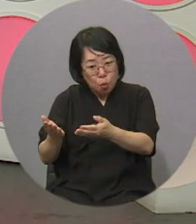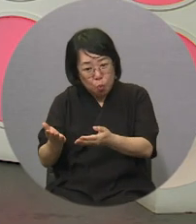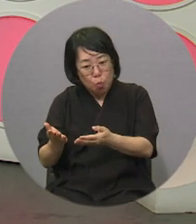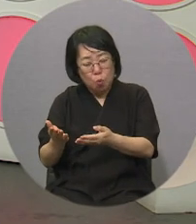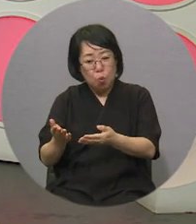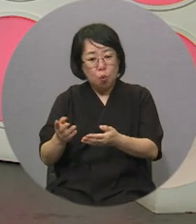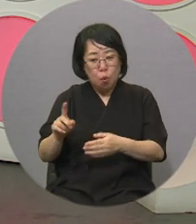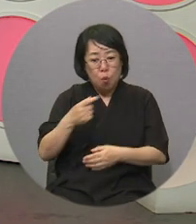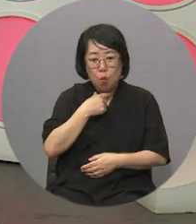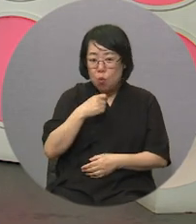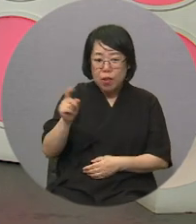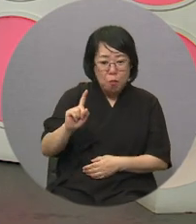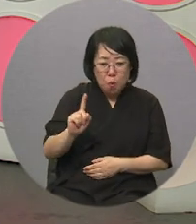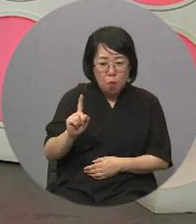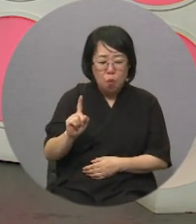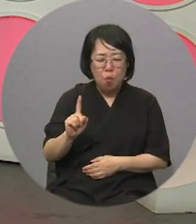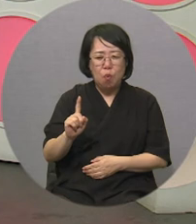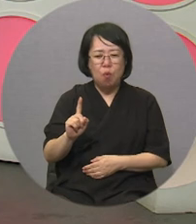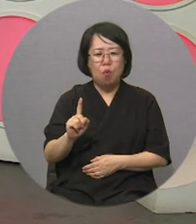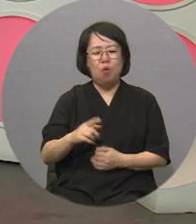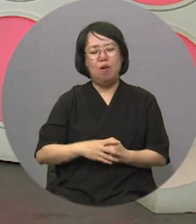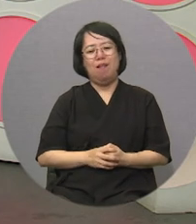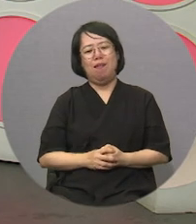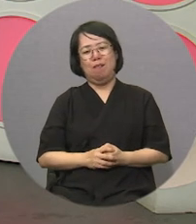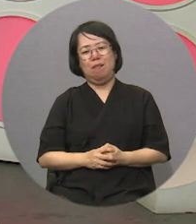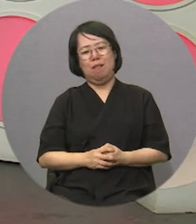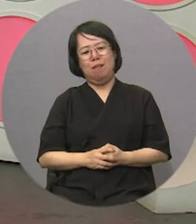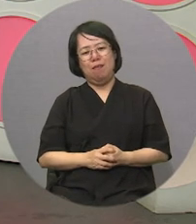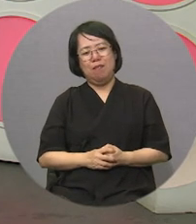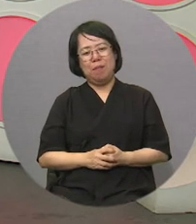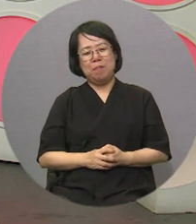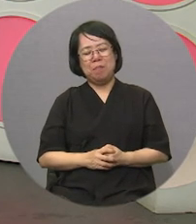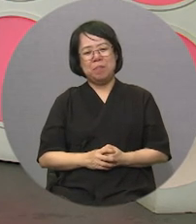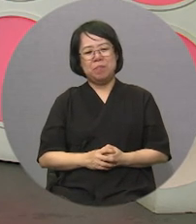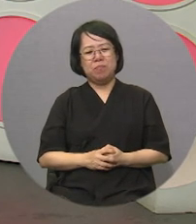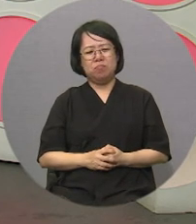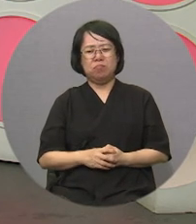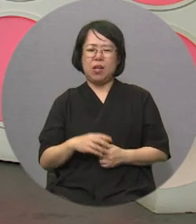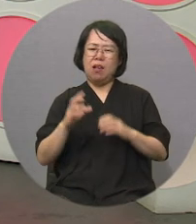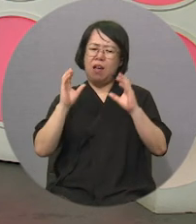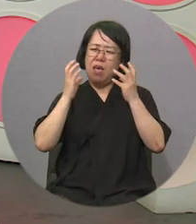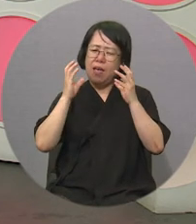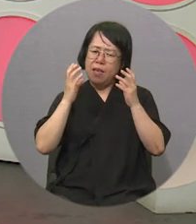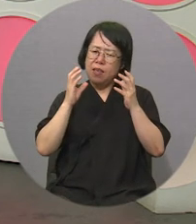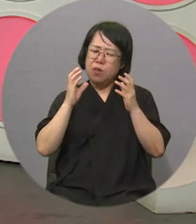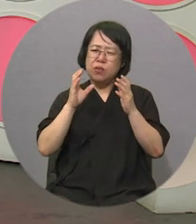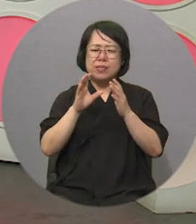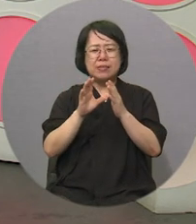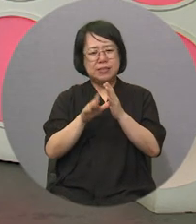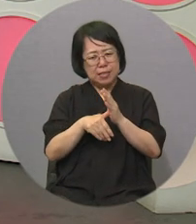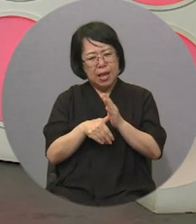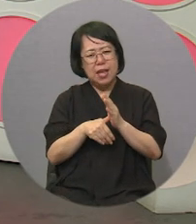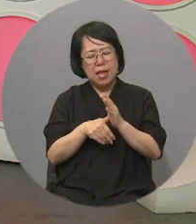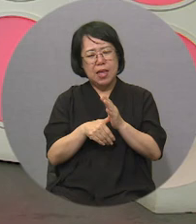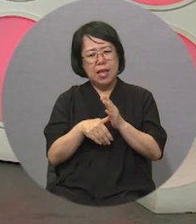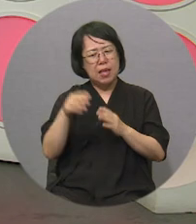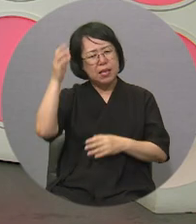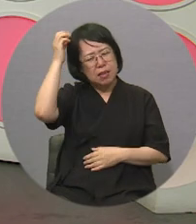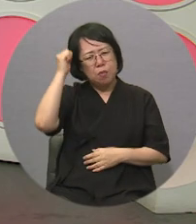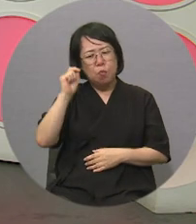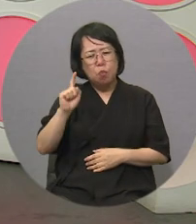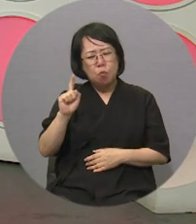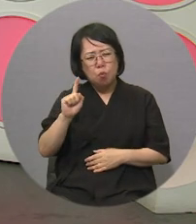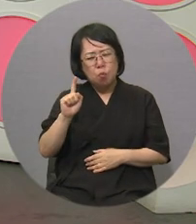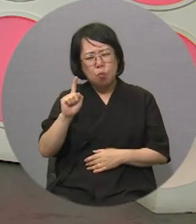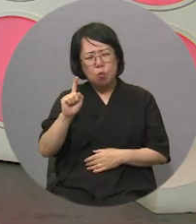사 줄까라고 자꾸 말씀을 하시는 거였어요 어릴적 잠결에 들리는